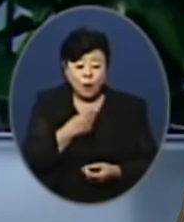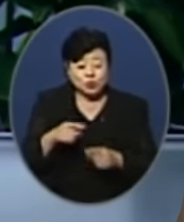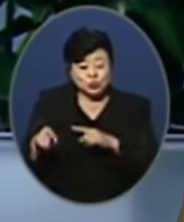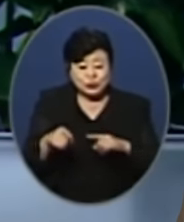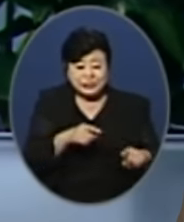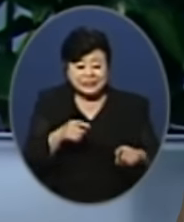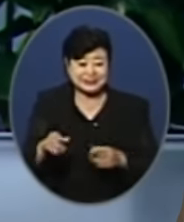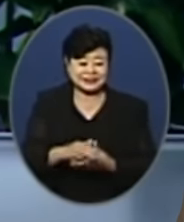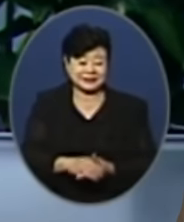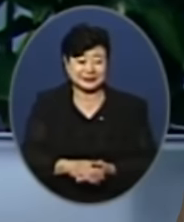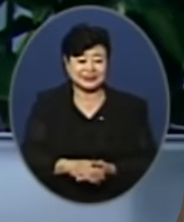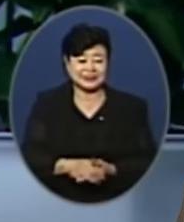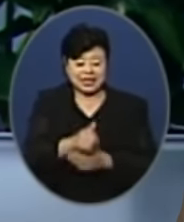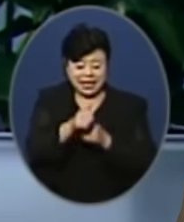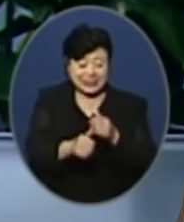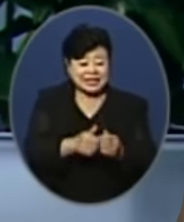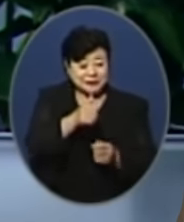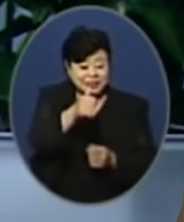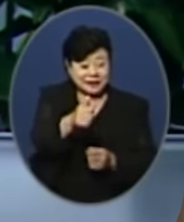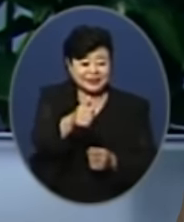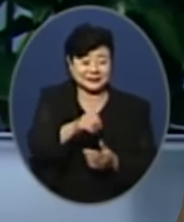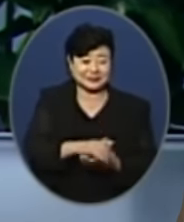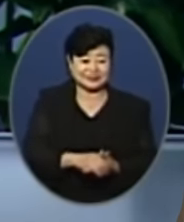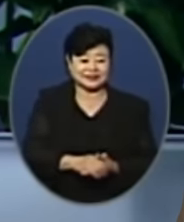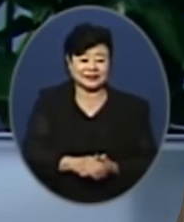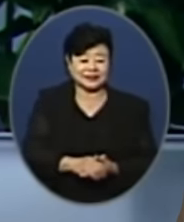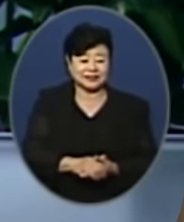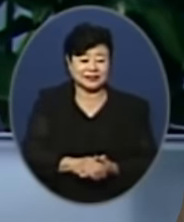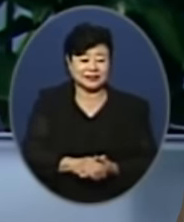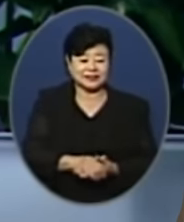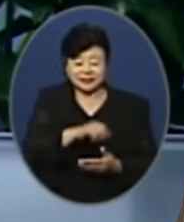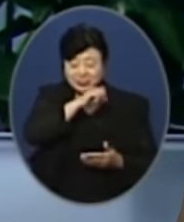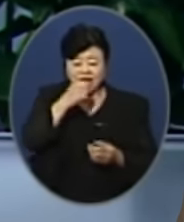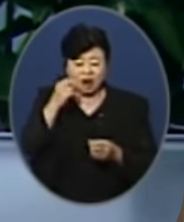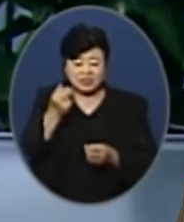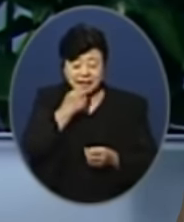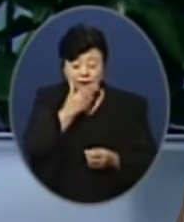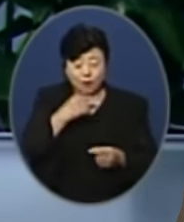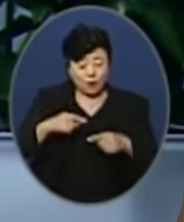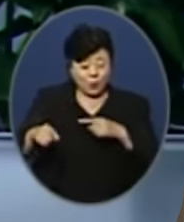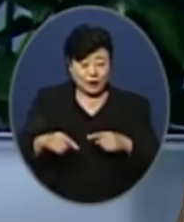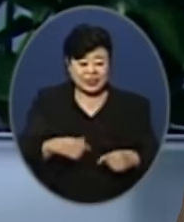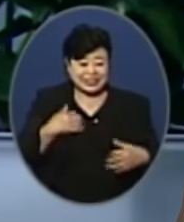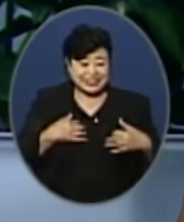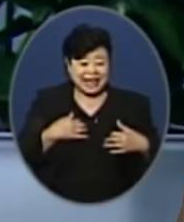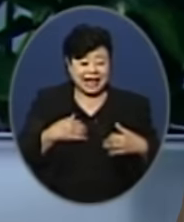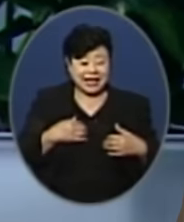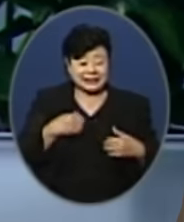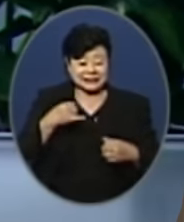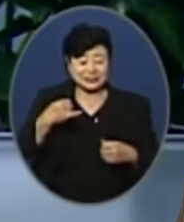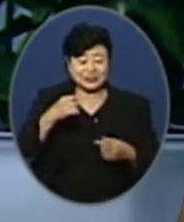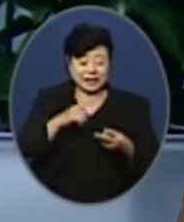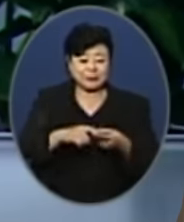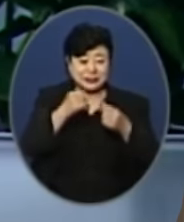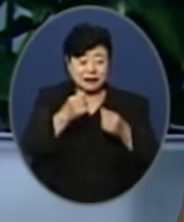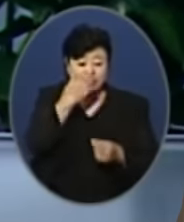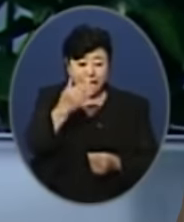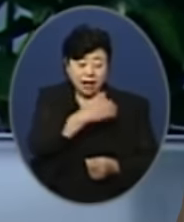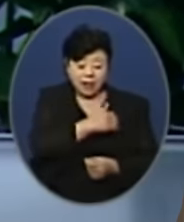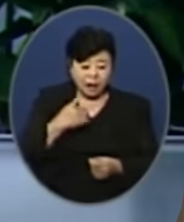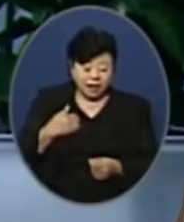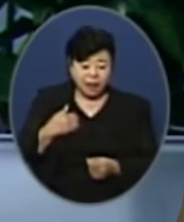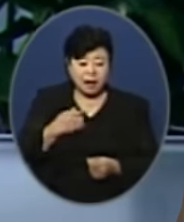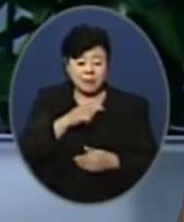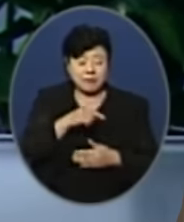누리는 하나님의 영생복락을 받은 자녀로서 당당하게 살 수가 있는 것입니다.